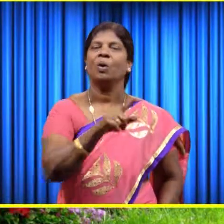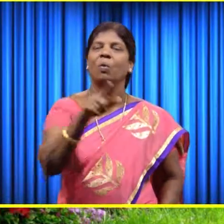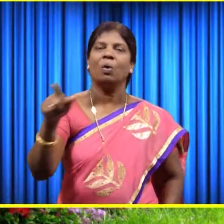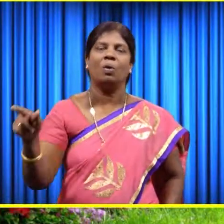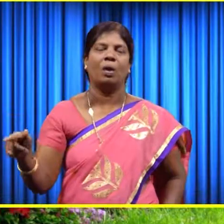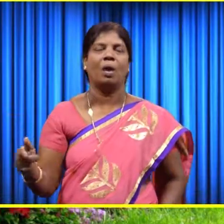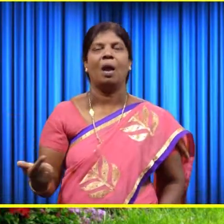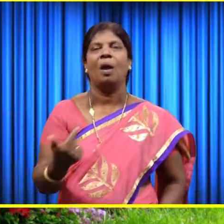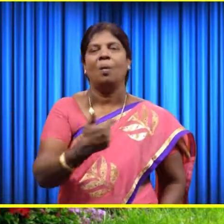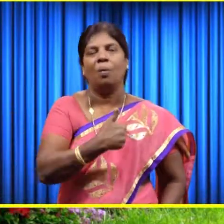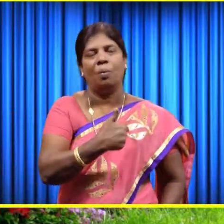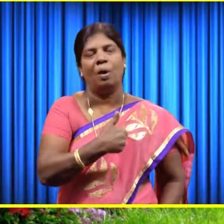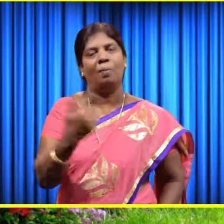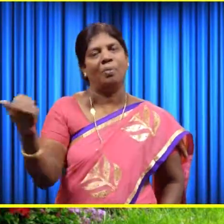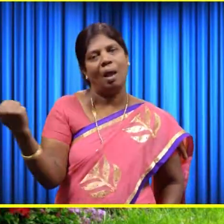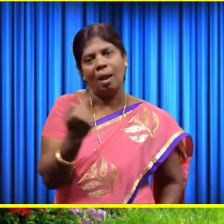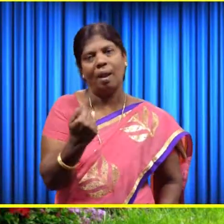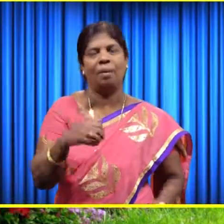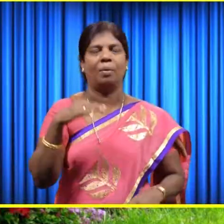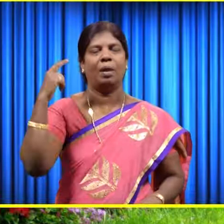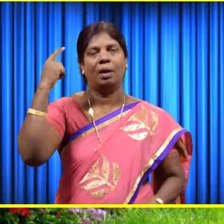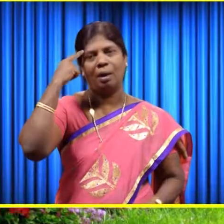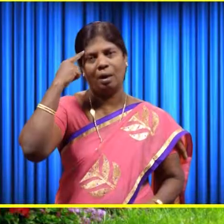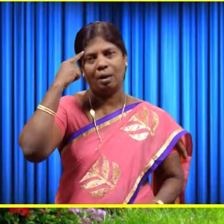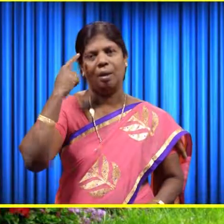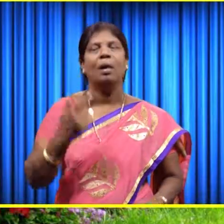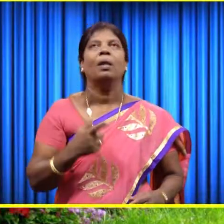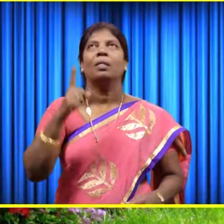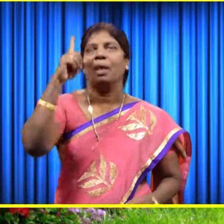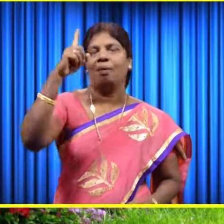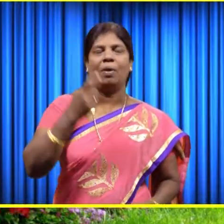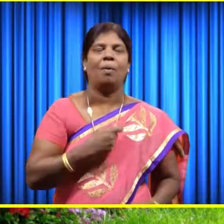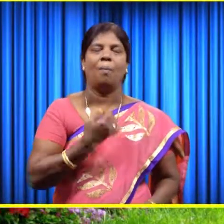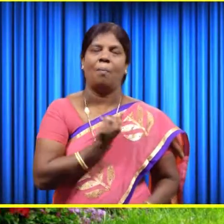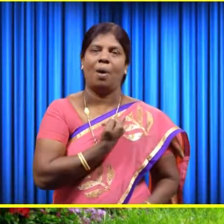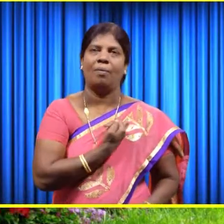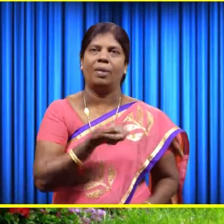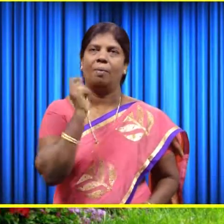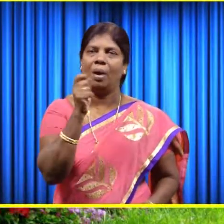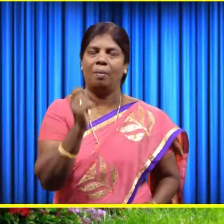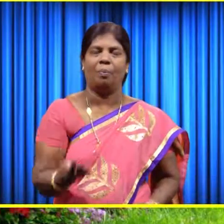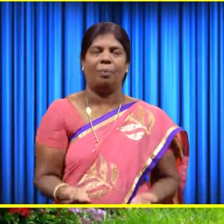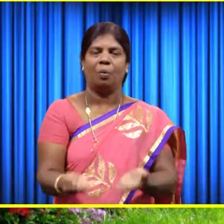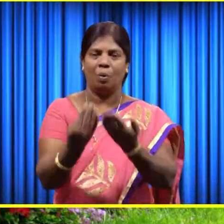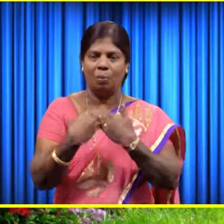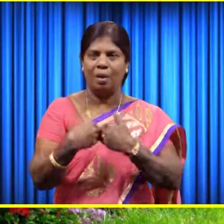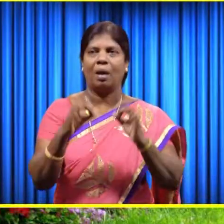நிலையை நீங்கள் உணர்வீர்களானால், உங்களுடைய பாவத்தை மன்னிப்பதற்கு இயேசு கிறிஸ்து